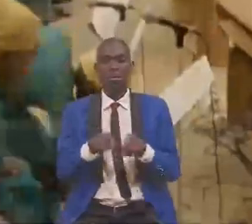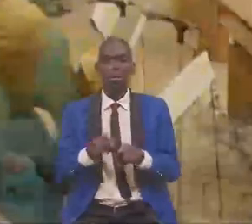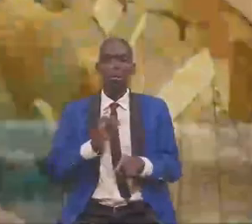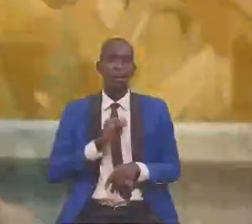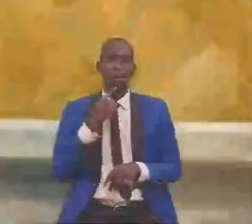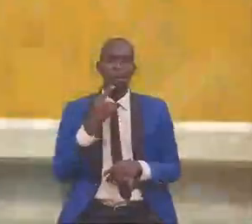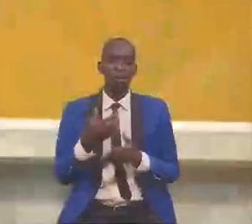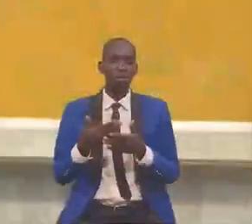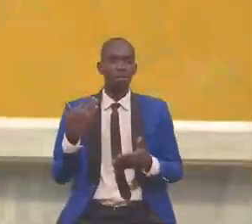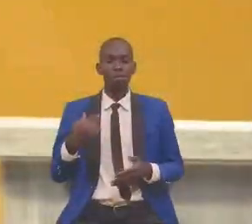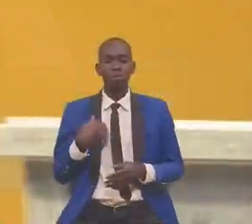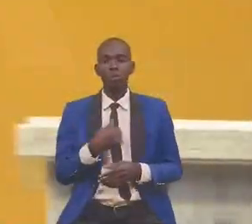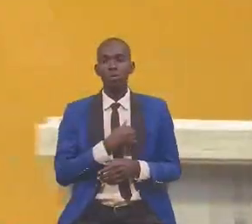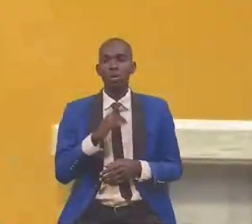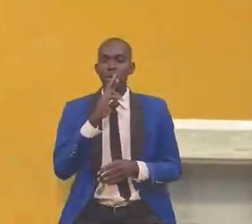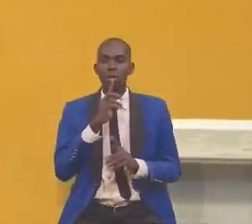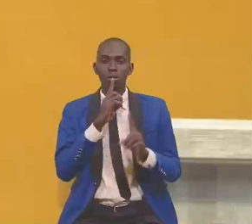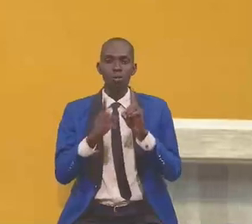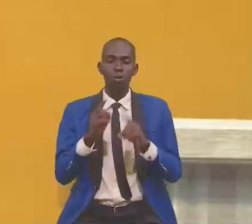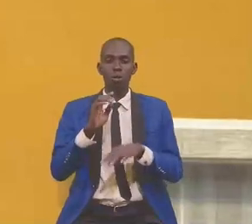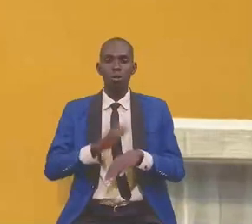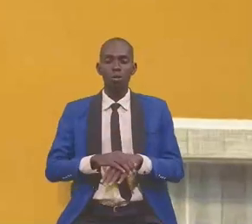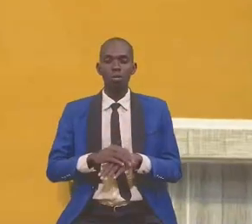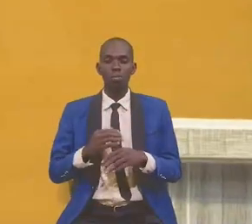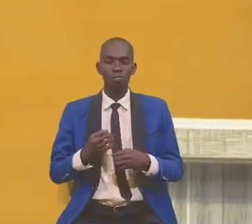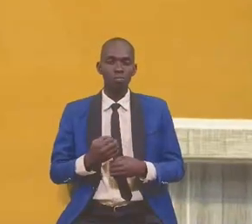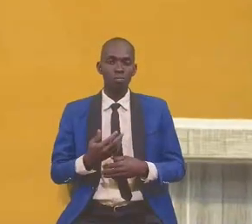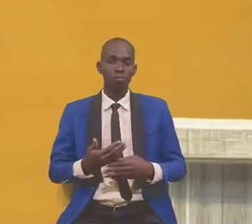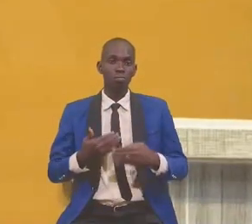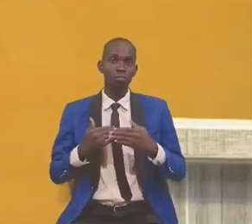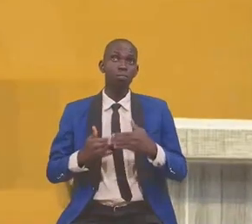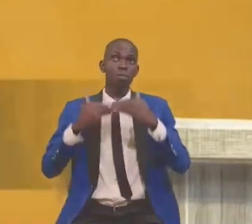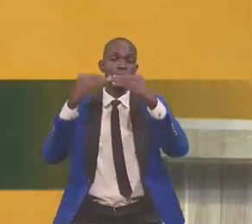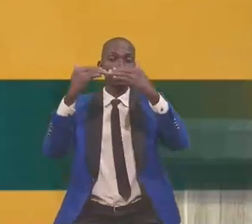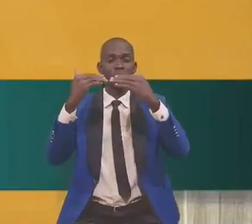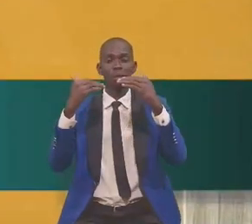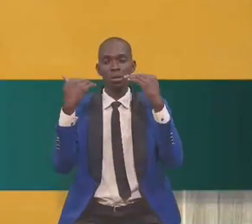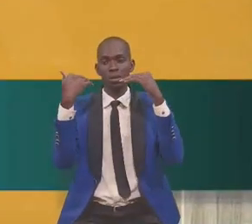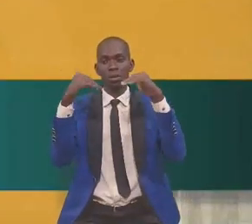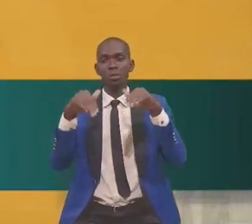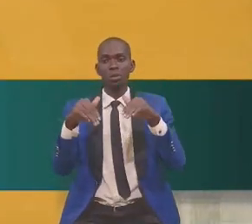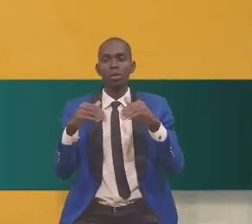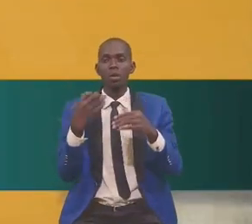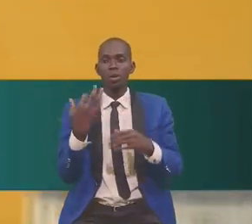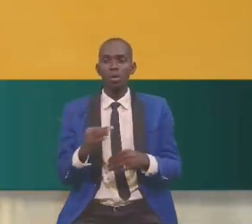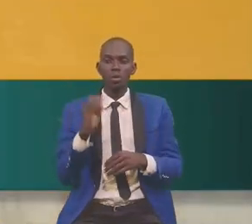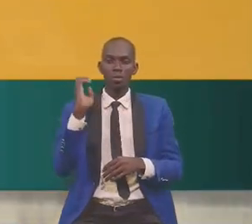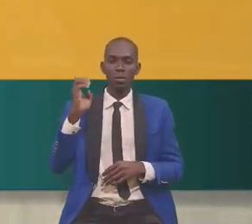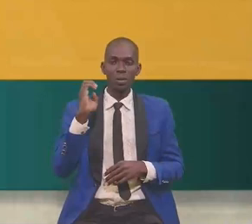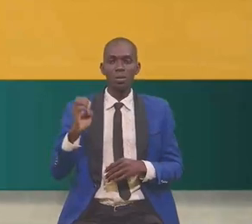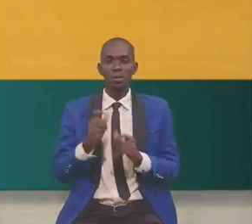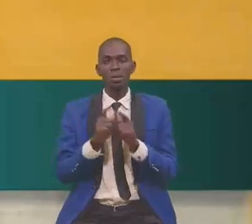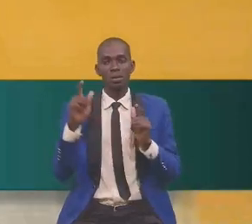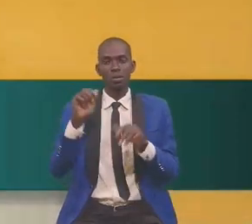de élargir les limites des exploits évangéliques et de l'évangélisation de